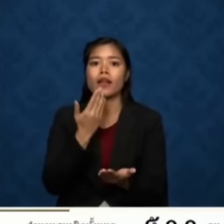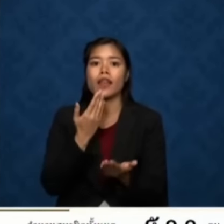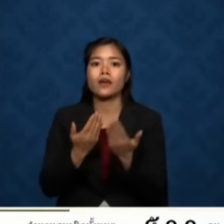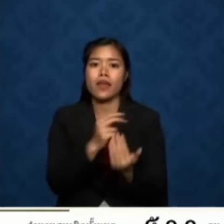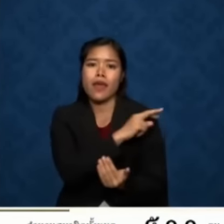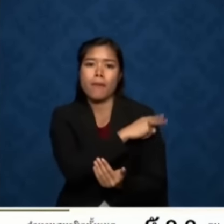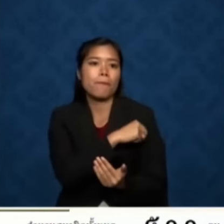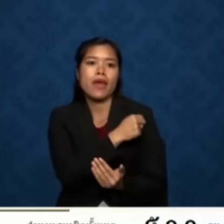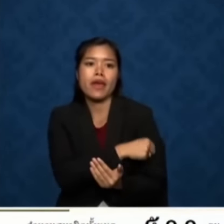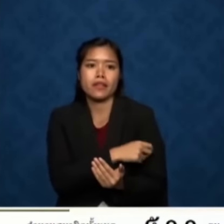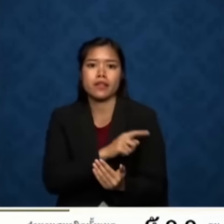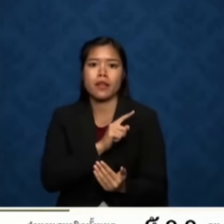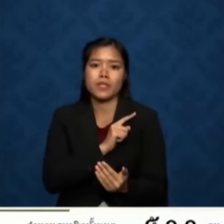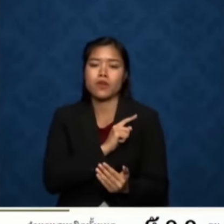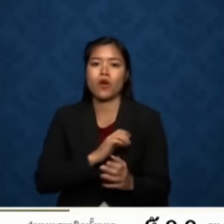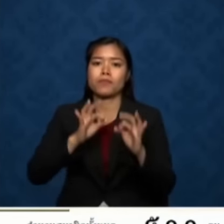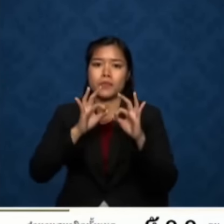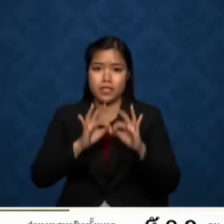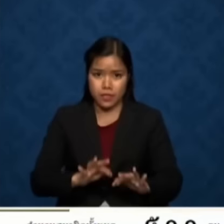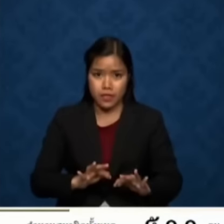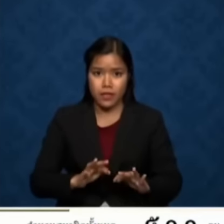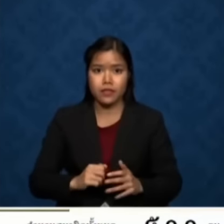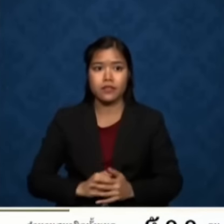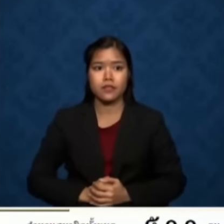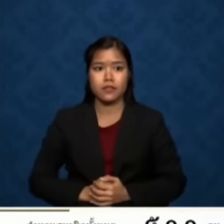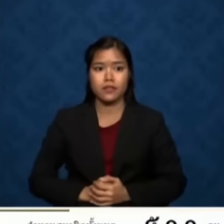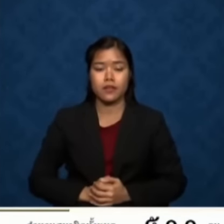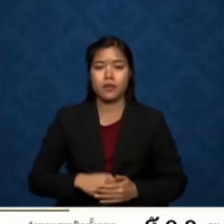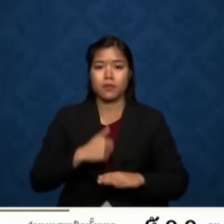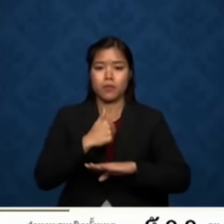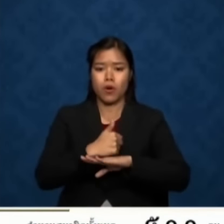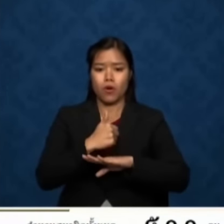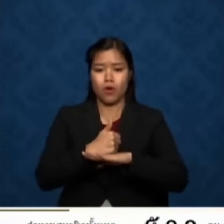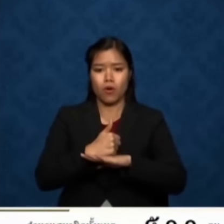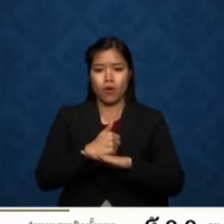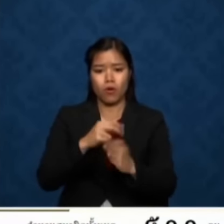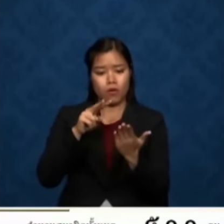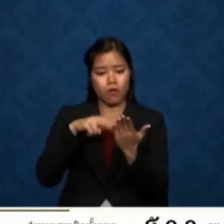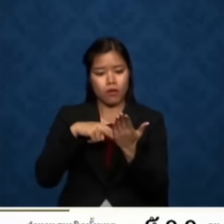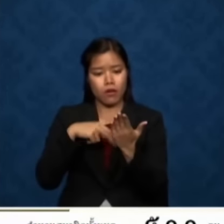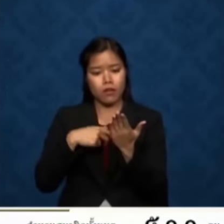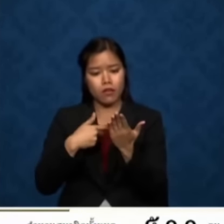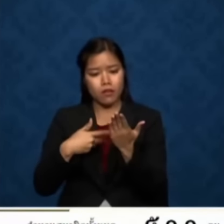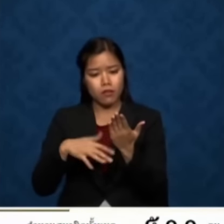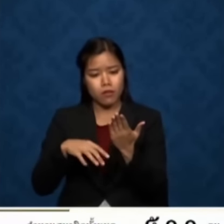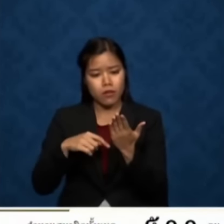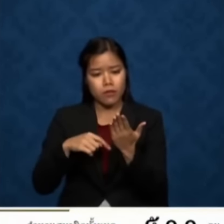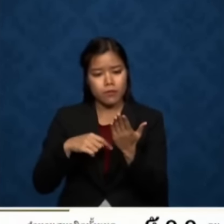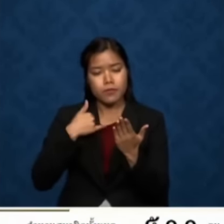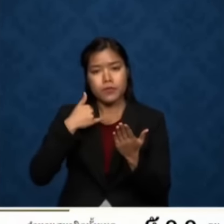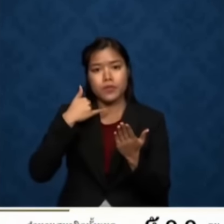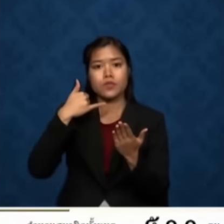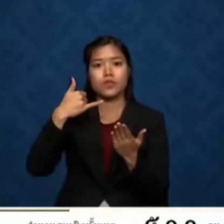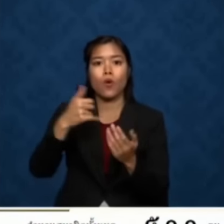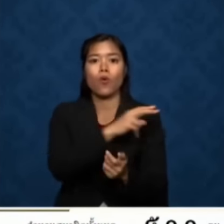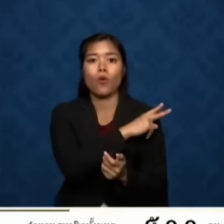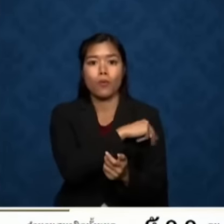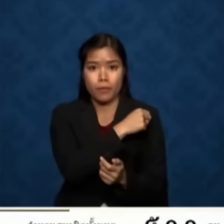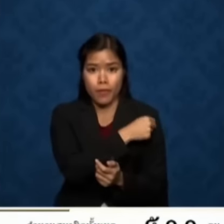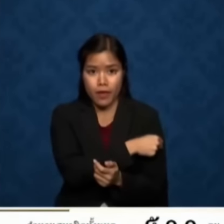าท่านอธิบดีกรมราชทัณฑ์ท่านก็ไม่ลดละท่านก็โทรไปหาแ